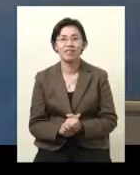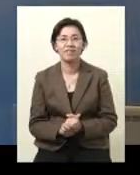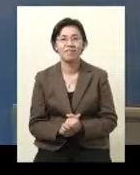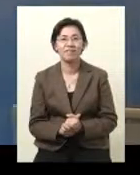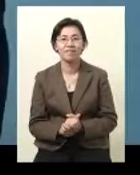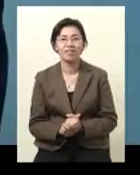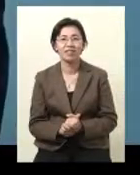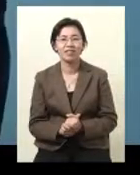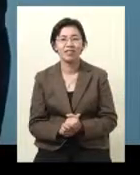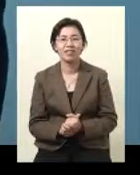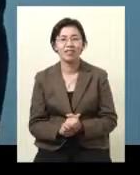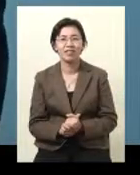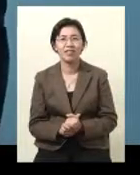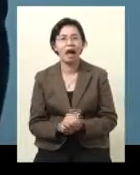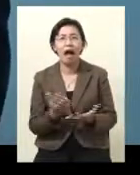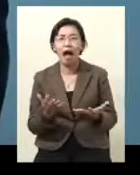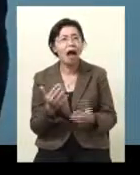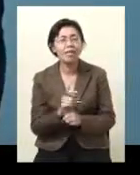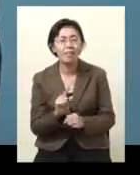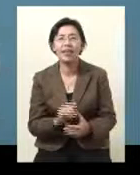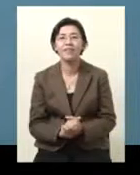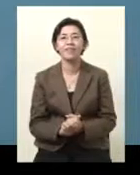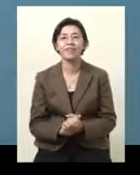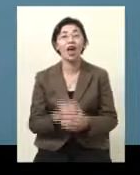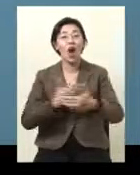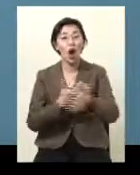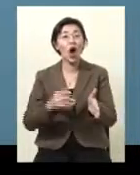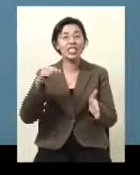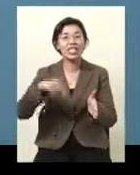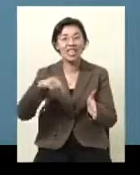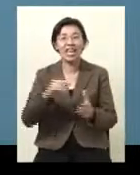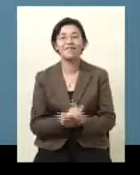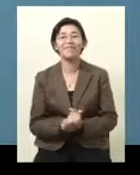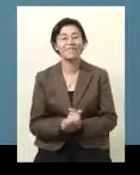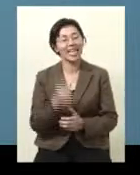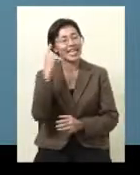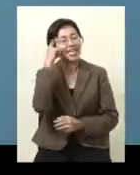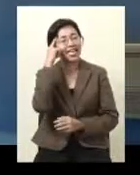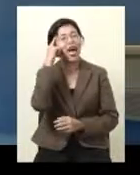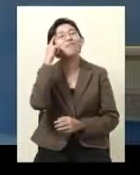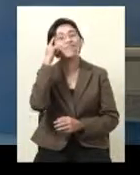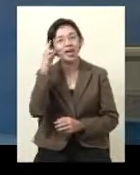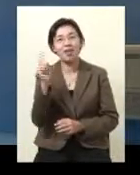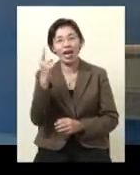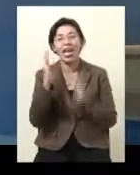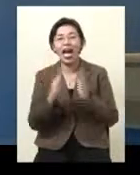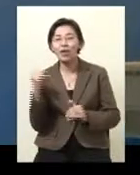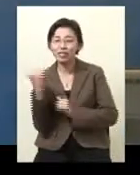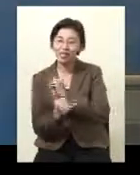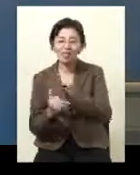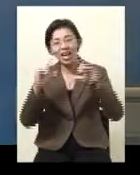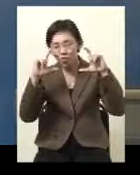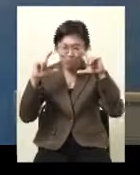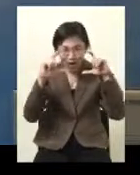ให้จริง อ้าวแล้วยังไงครับพี่โก ้ก็อันนี้มันเป็นธีมที่เขาคิดขึ้นมานะครับ คือ ให้คนเข้ามาถ่าย